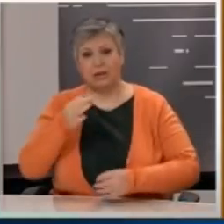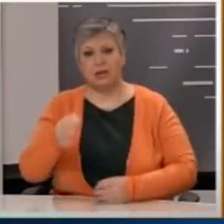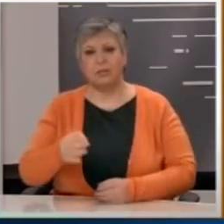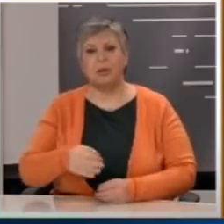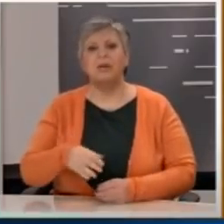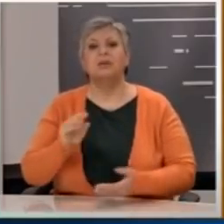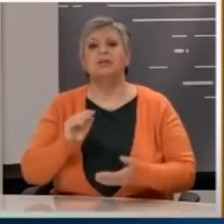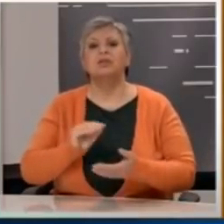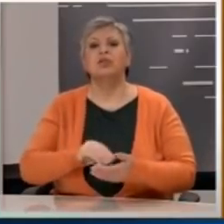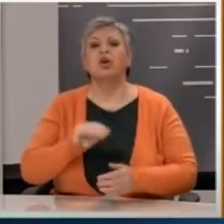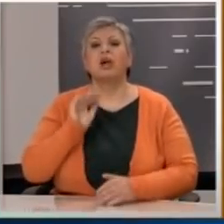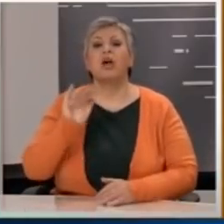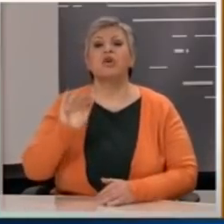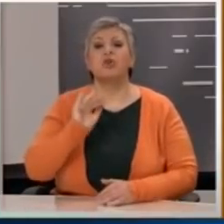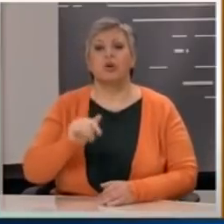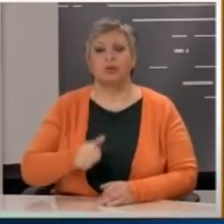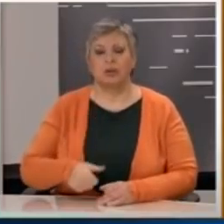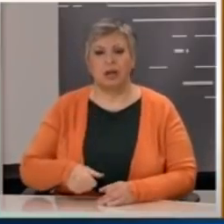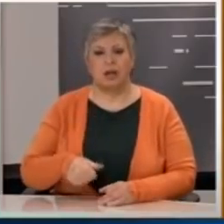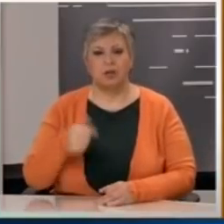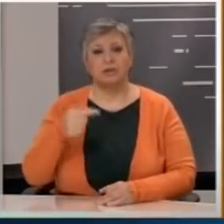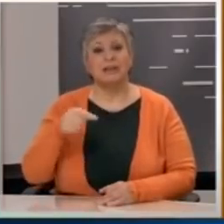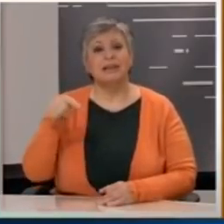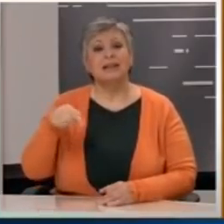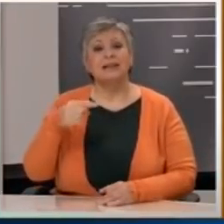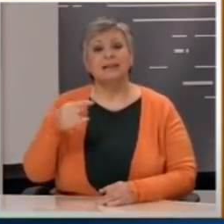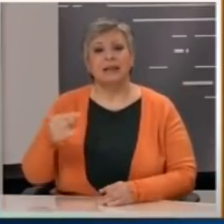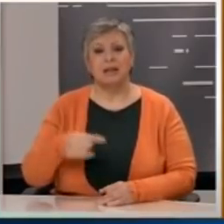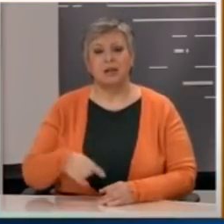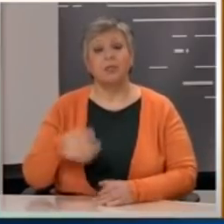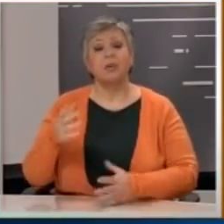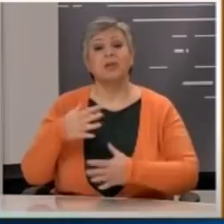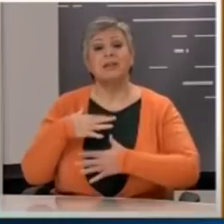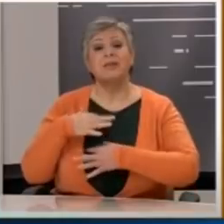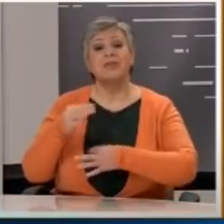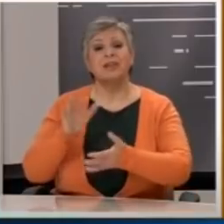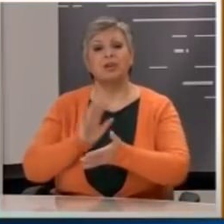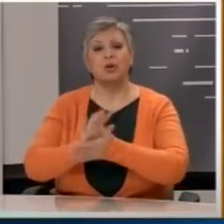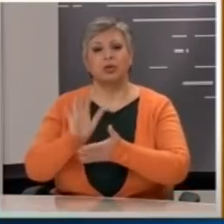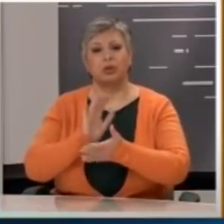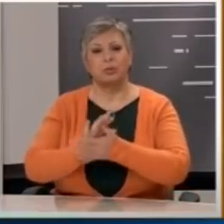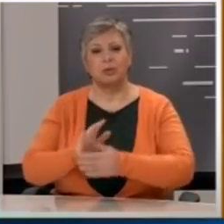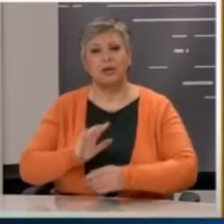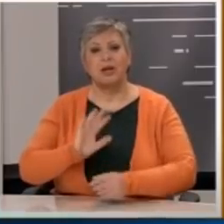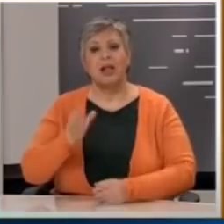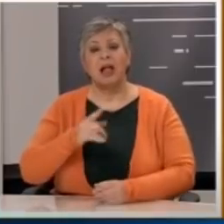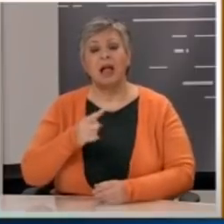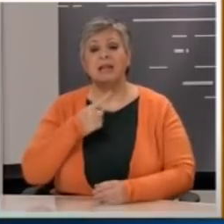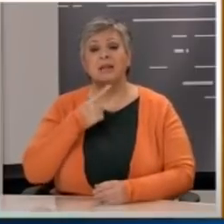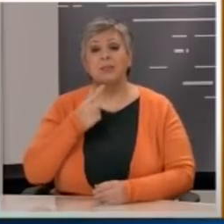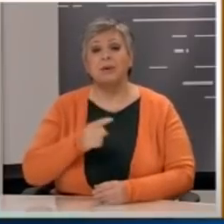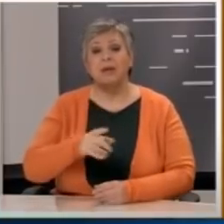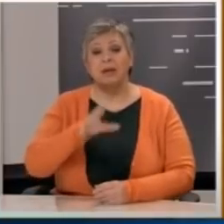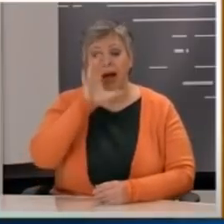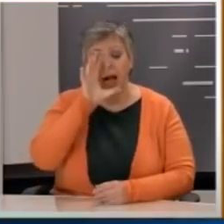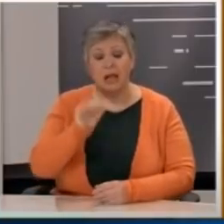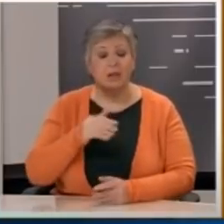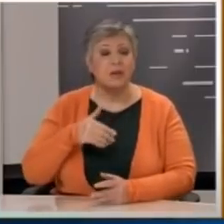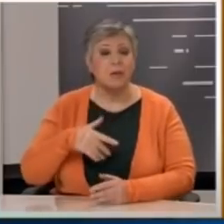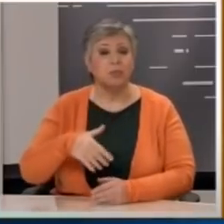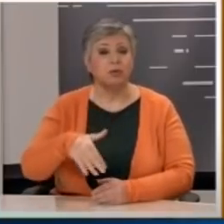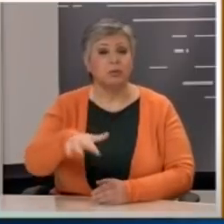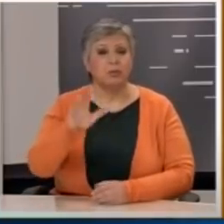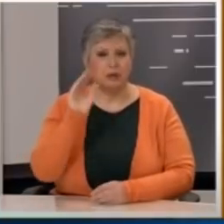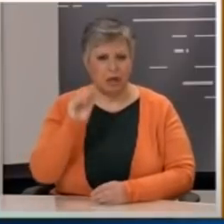τον κύριο Τζανακόπουλο, στην ιστορία του ελληνικού έθνους, κυβερνητικός εκπρόσωπος, έχει πει ποτέ την αλήθεια για τον χρόνο των